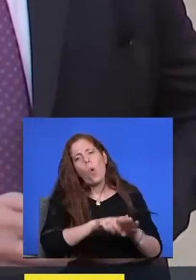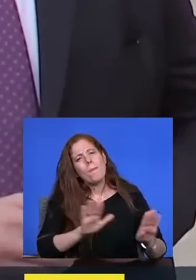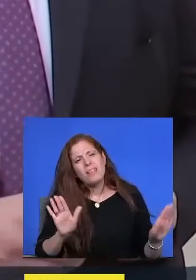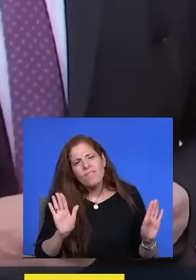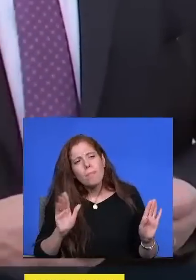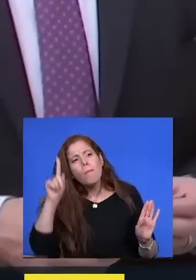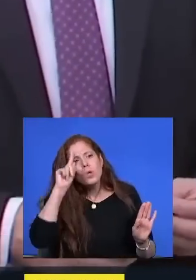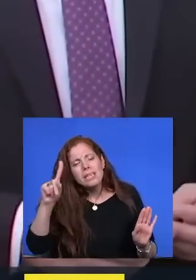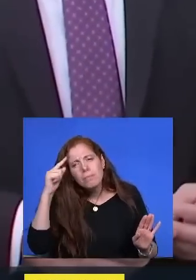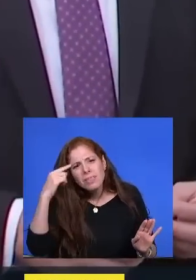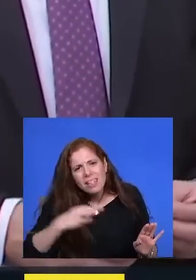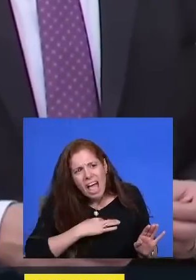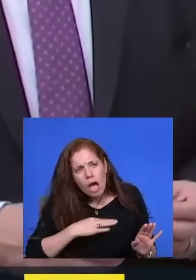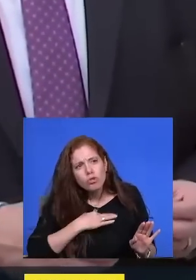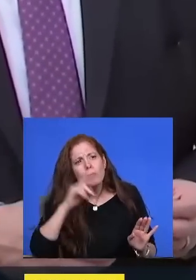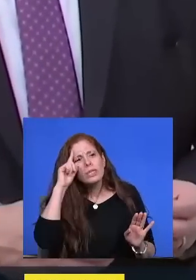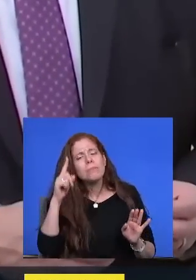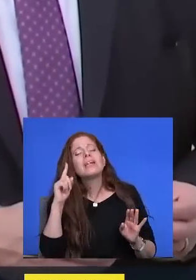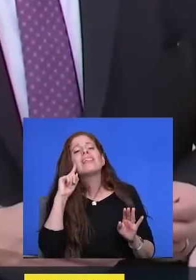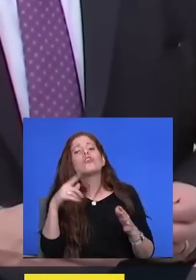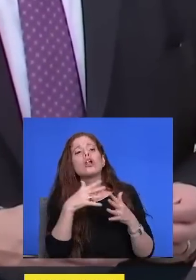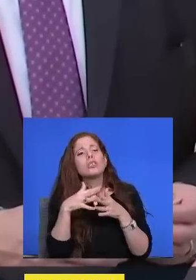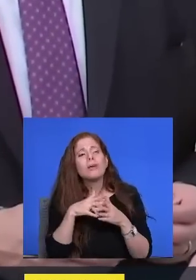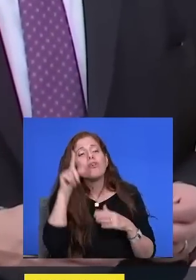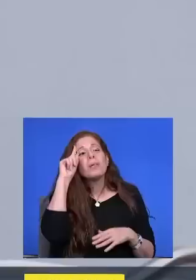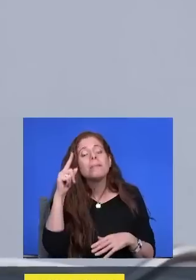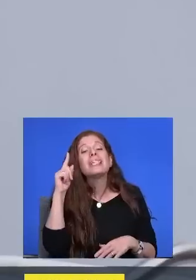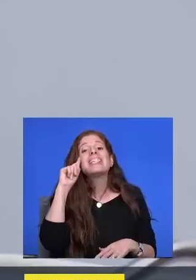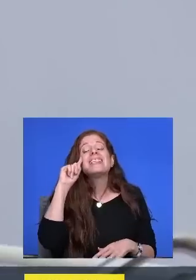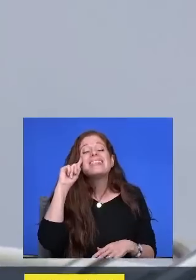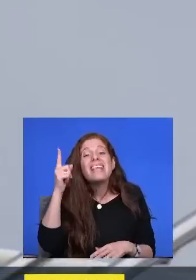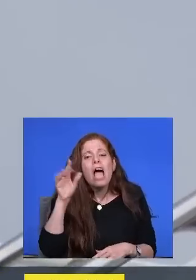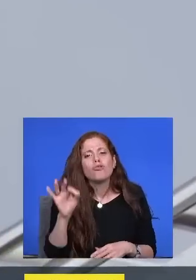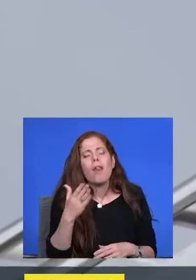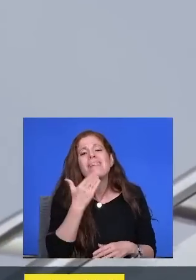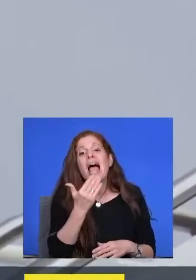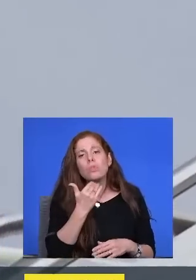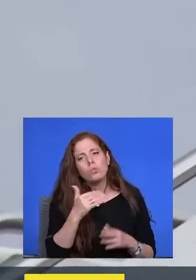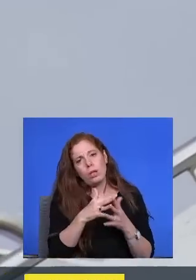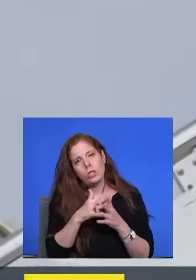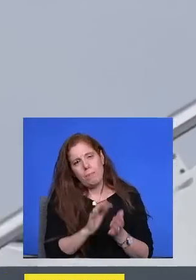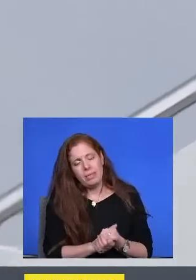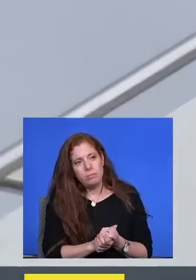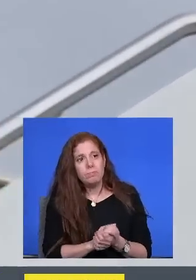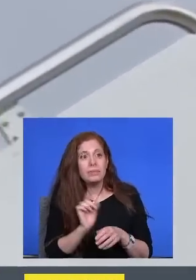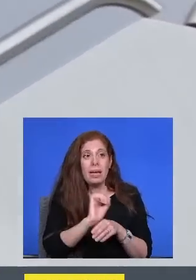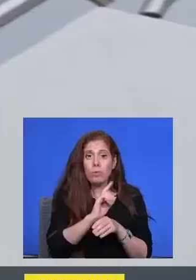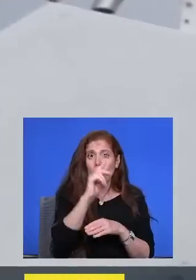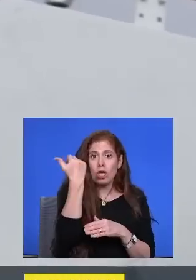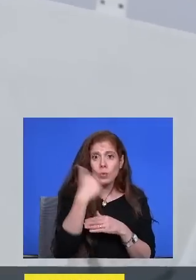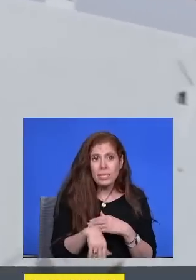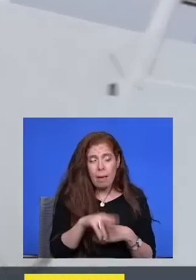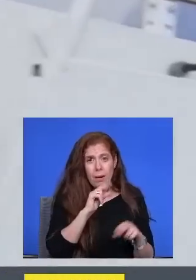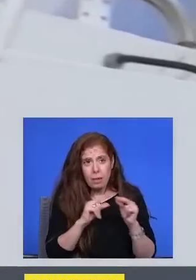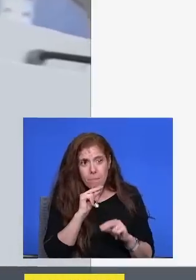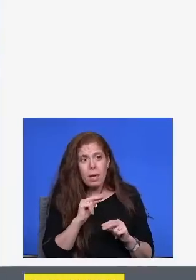position, they know America's position, they know the American Jewish position. דקות אחדות אחרי שסיים ביידן לדבר, ניתן האות